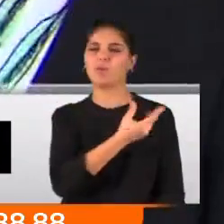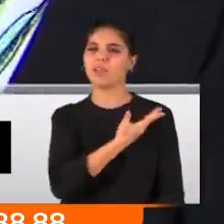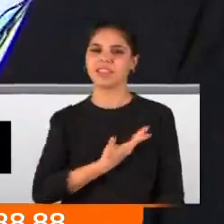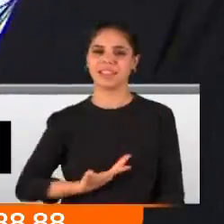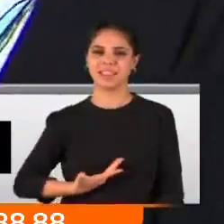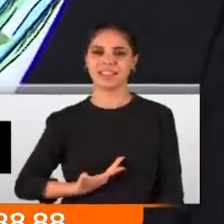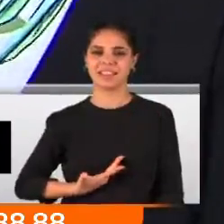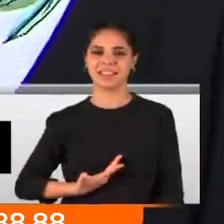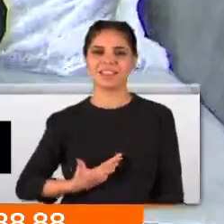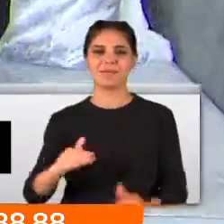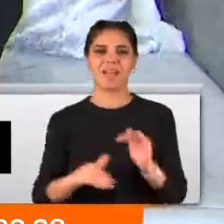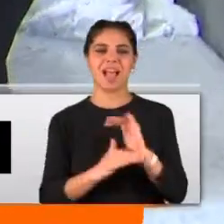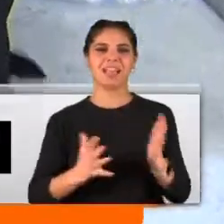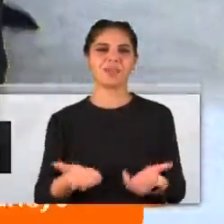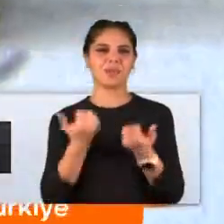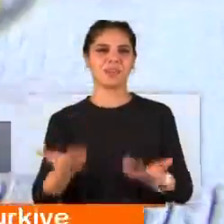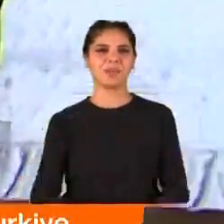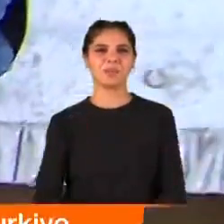hayat kurtarır